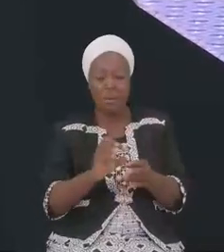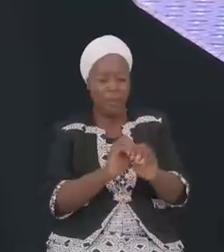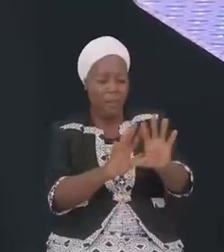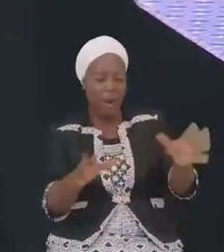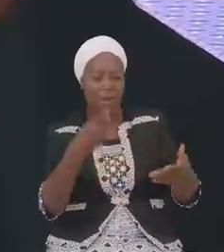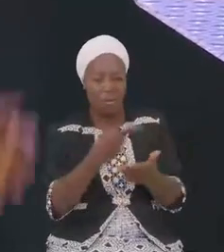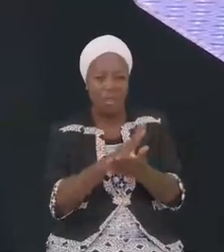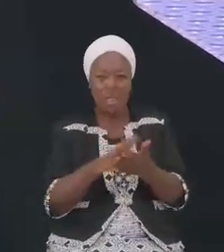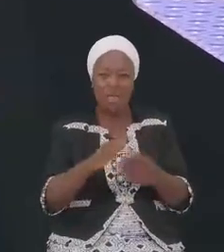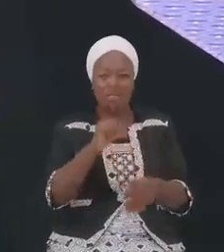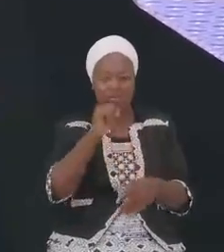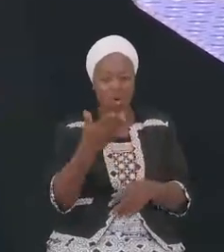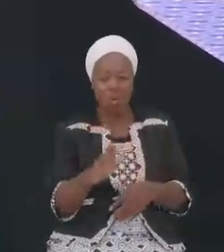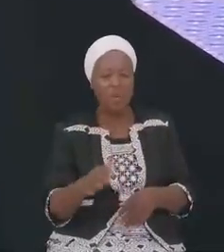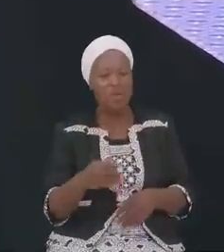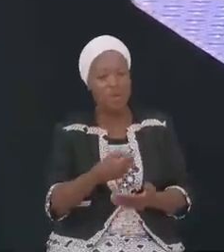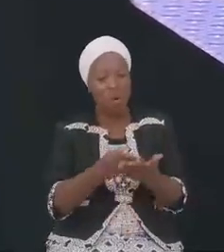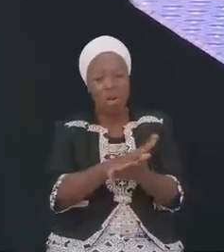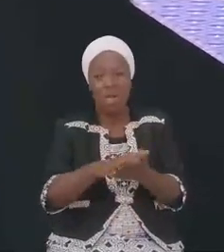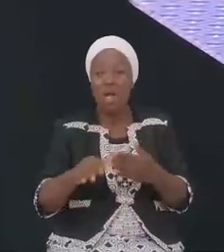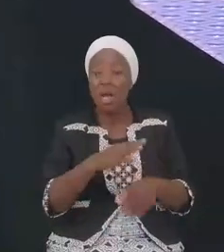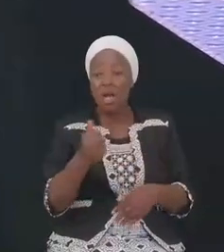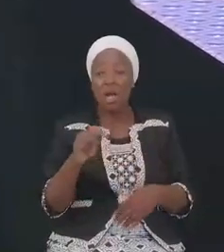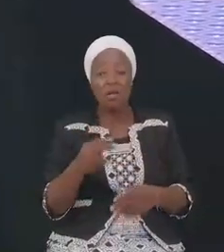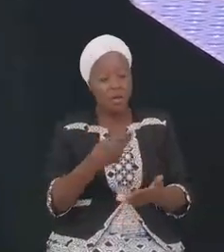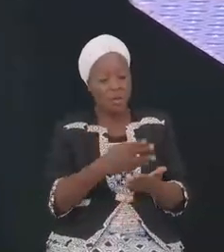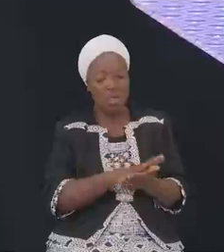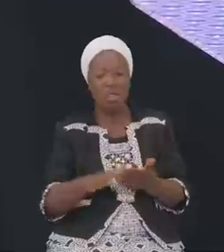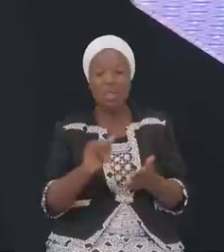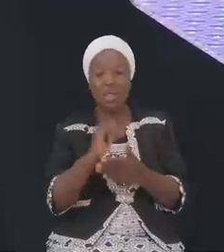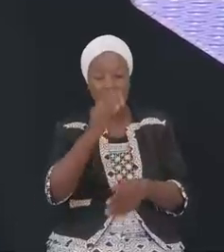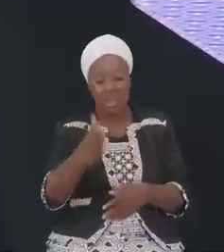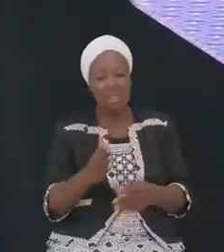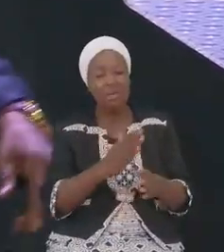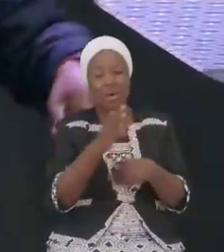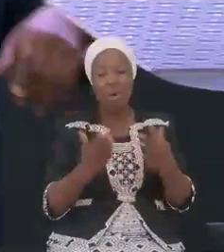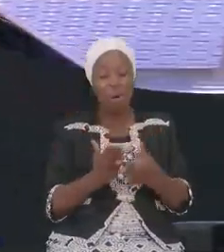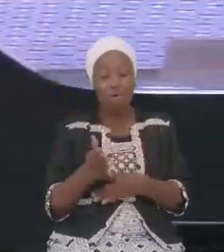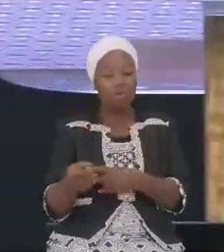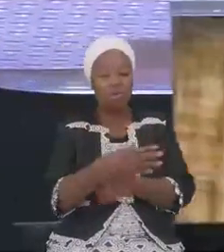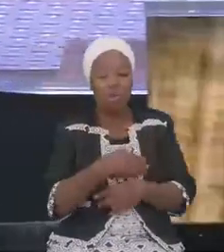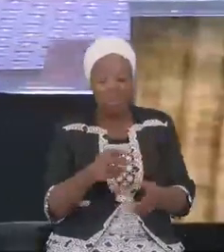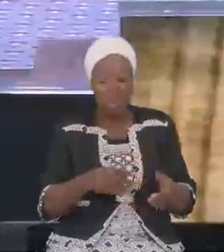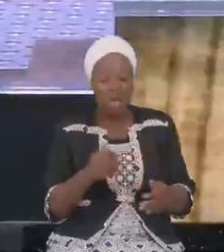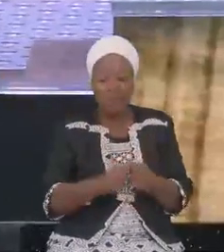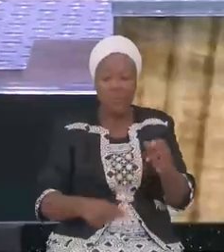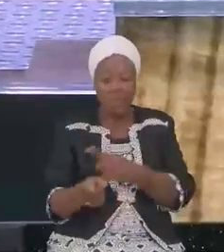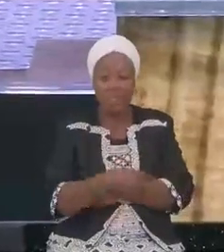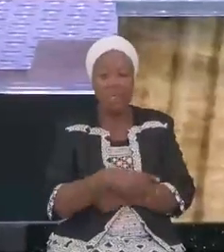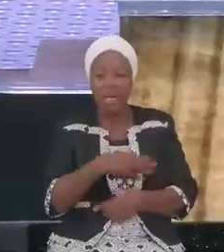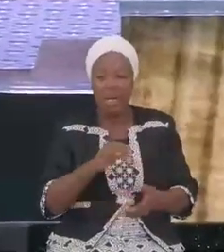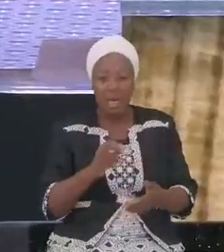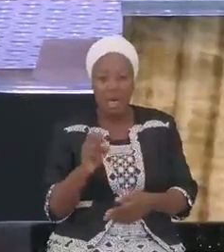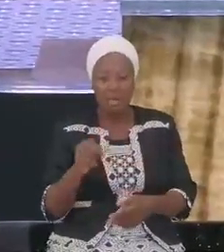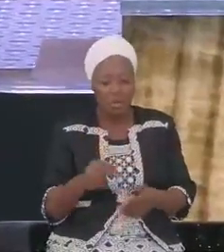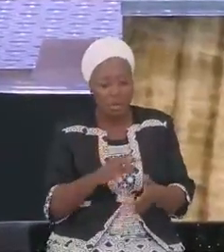une sainteté non compromettante, une sainteté qui est là, transparente pour toujours. La sainteté que tu ne dois pas ouvrir tes